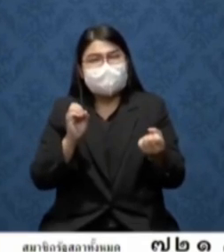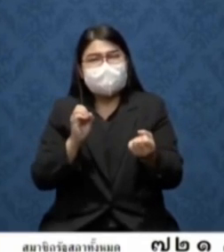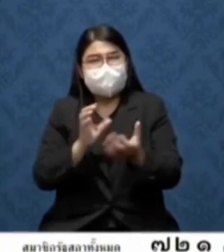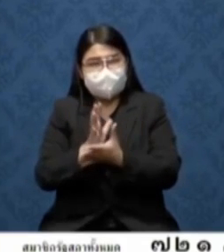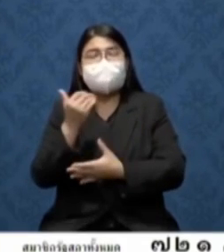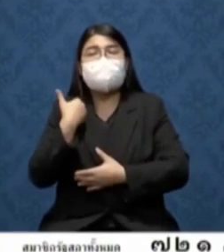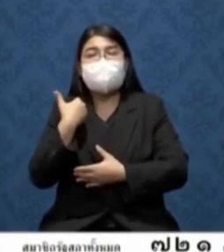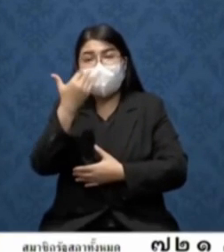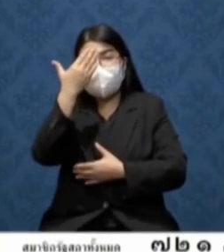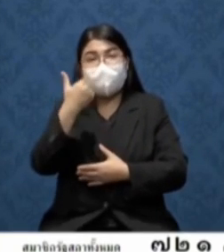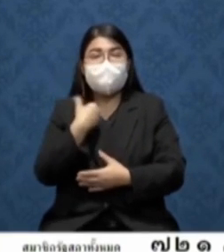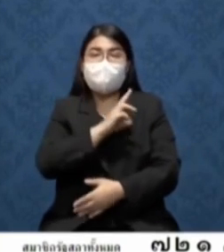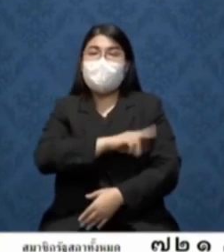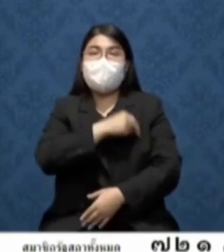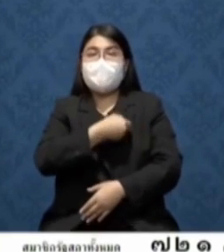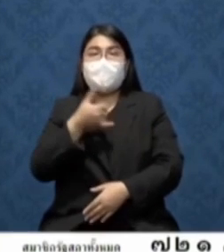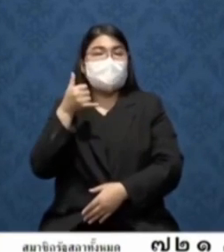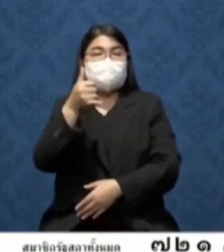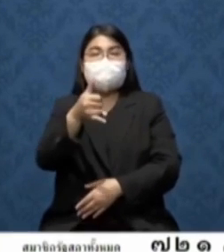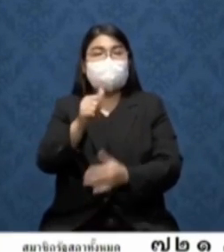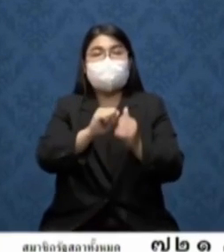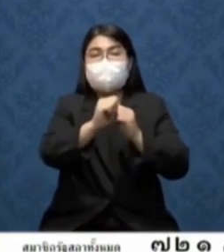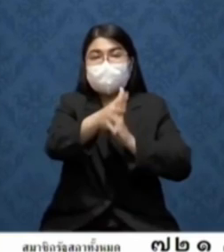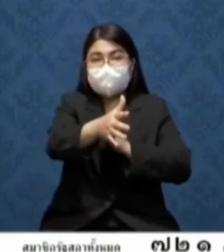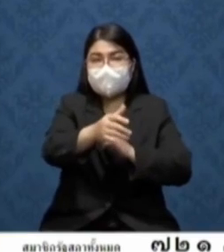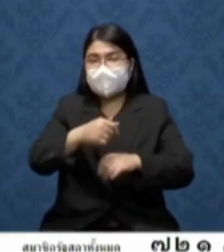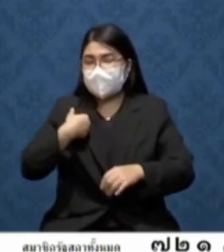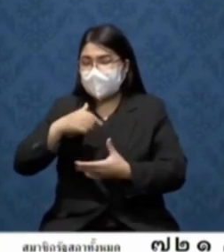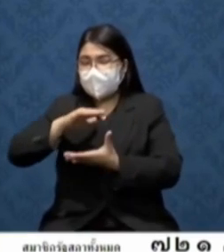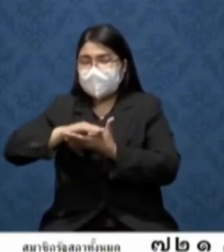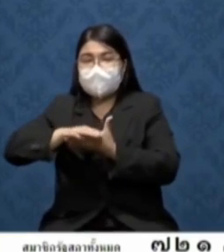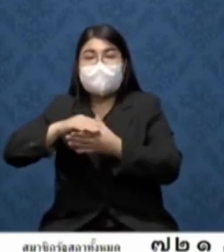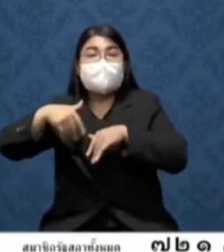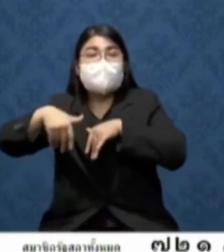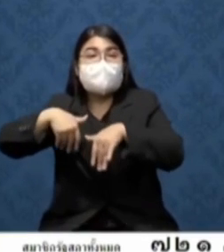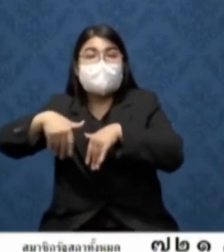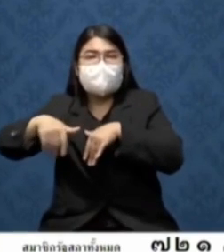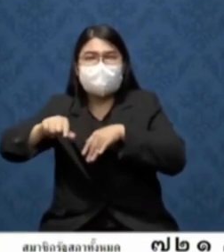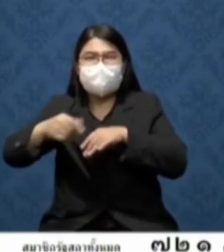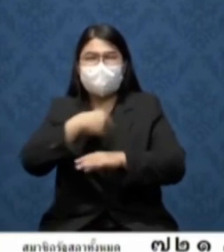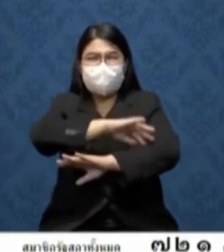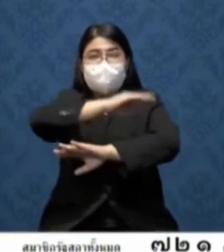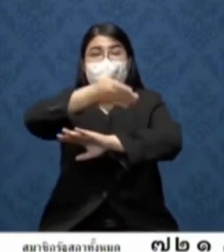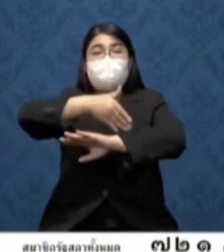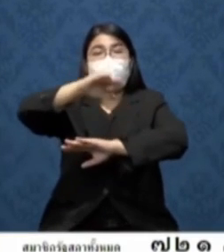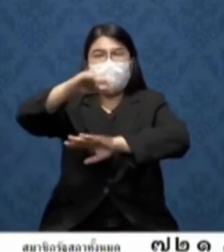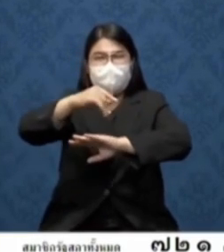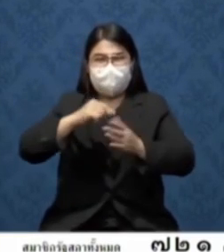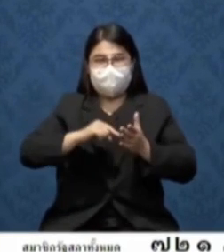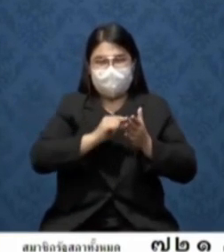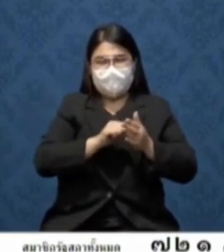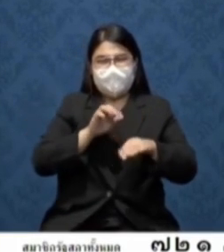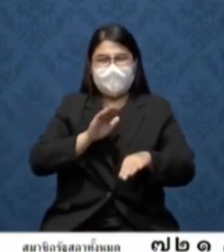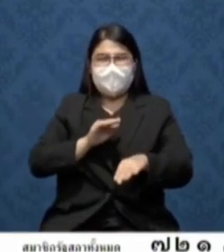ายพื้นที่ยังต้องเดินทาง 2-3-4 ชั่วโมงต่อวันเพื่อไปโรงเรียนโดยเฉพาะในเขตภูเขาซึ่งเป็นที่อยู่ของพี่น้องชา